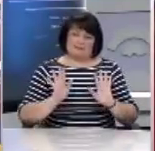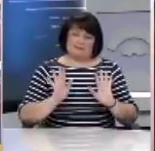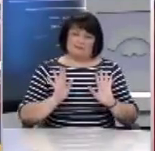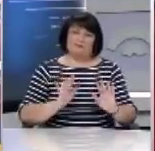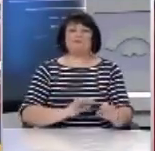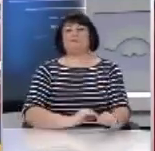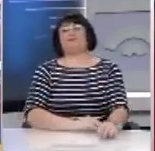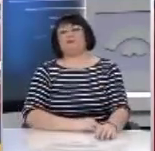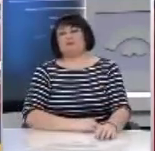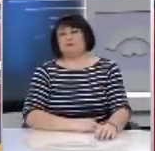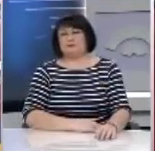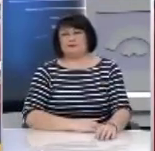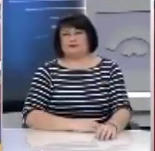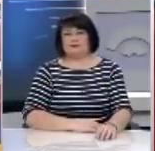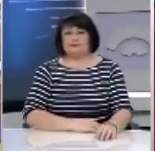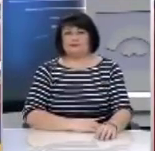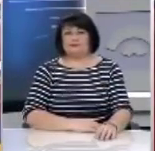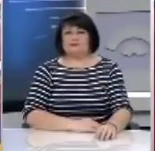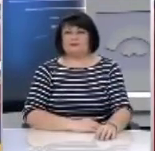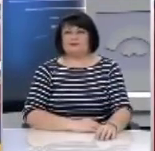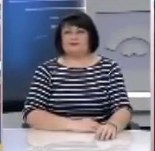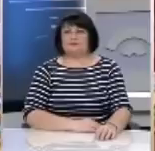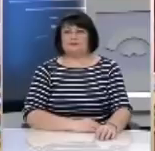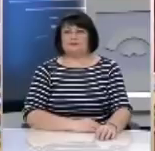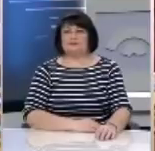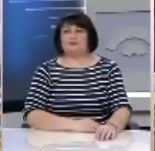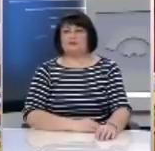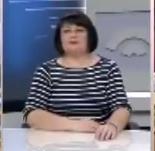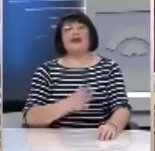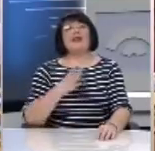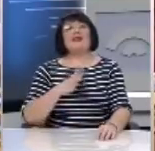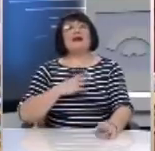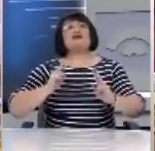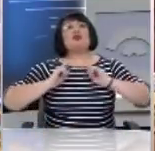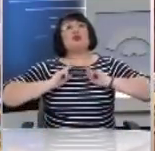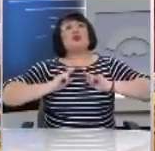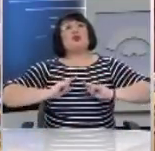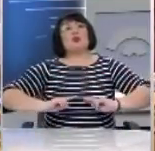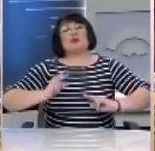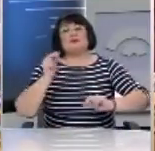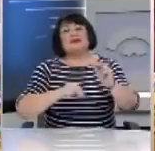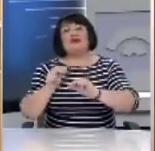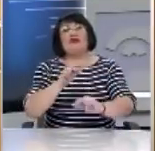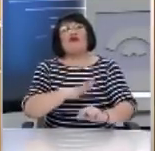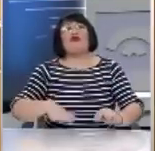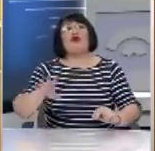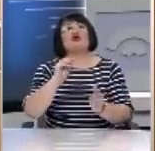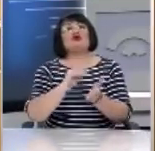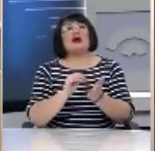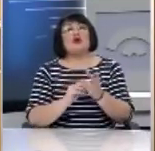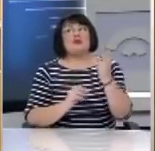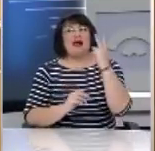Και για να την ικανοποιήσετε αυτήν, προβαίνετε και σε δύο ακόμα απίστευτες απλουστεύσεις.